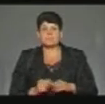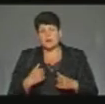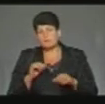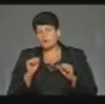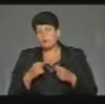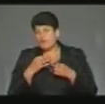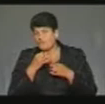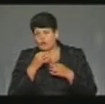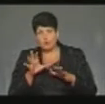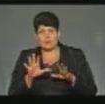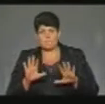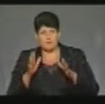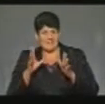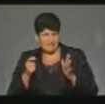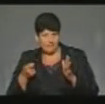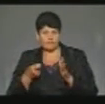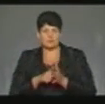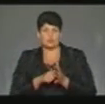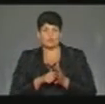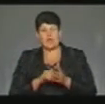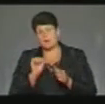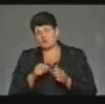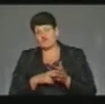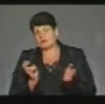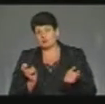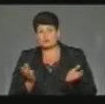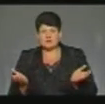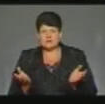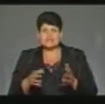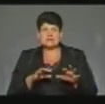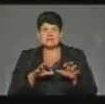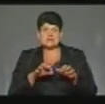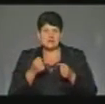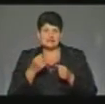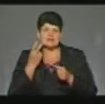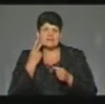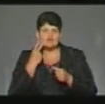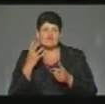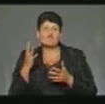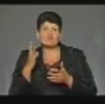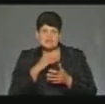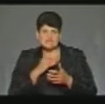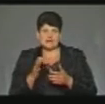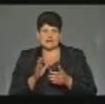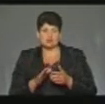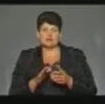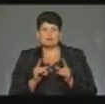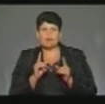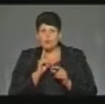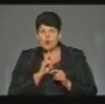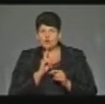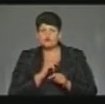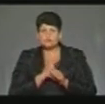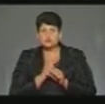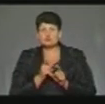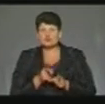будь-який момент їх вимкнути, і вимкнути, по суті. І забрати завжди встигнуть їх. Поки що працюємо в